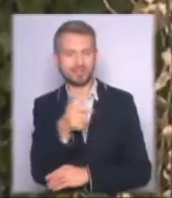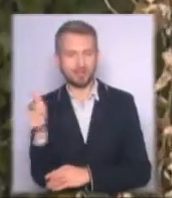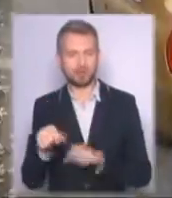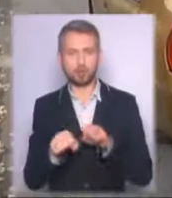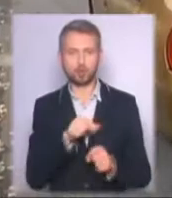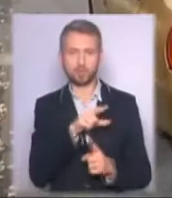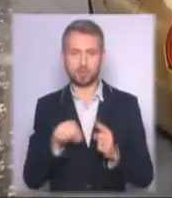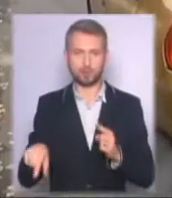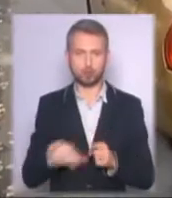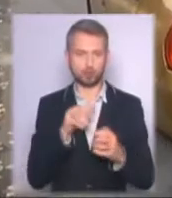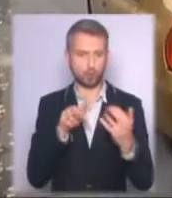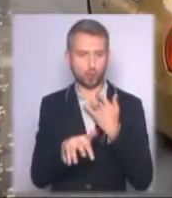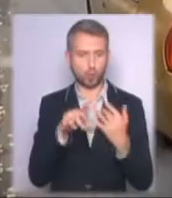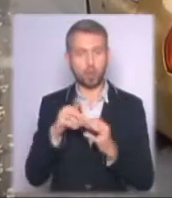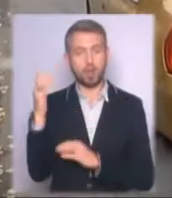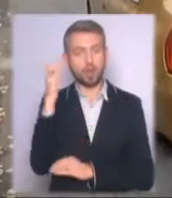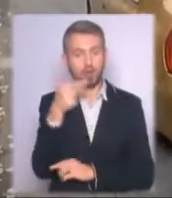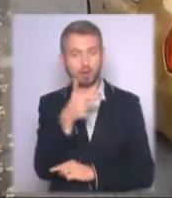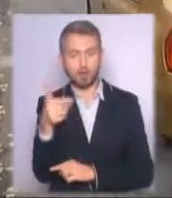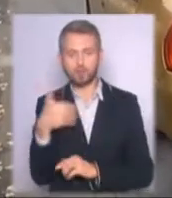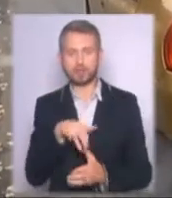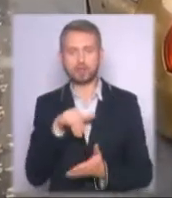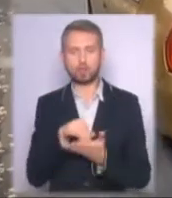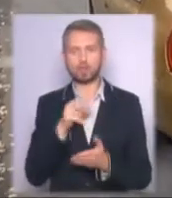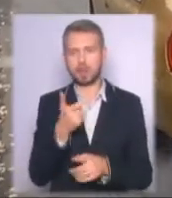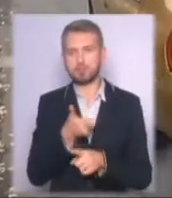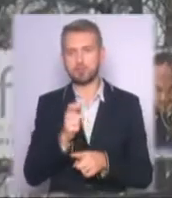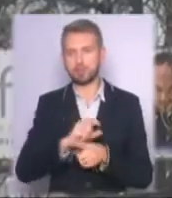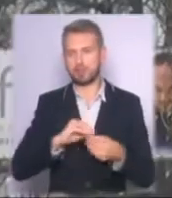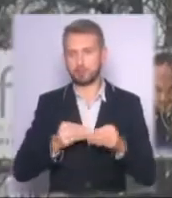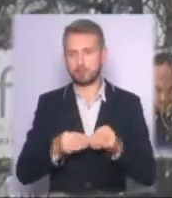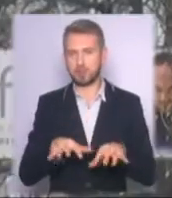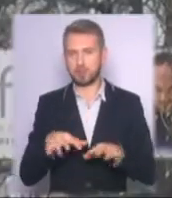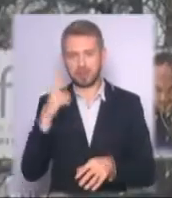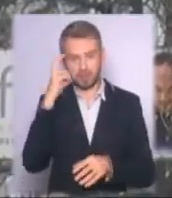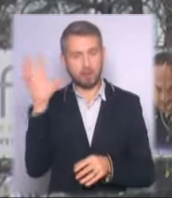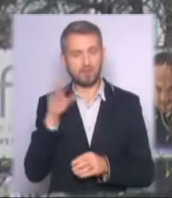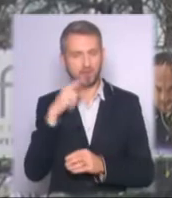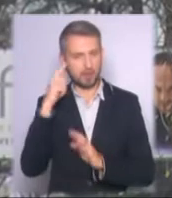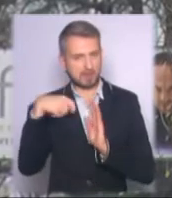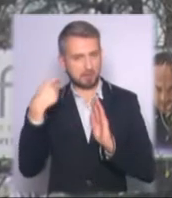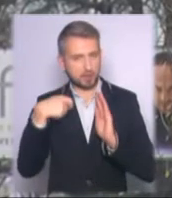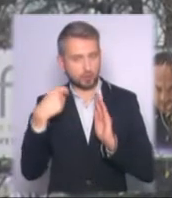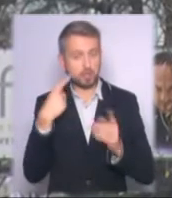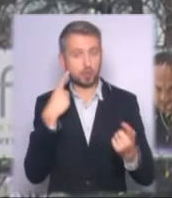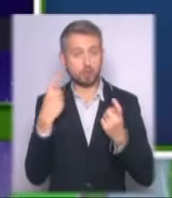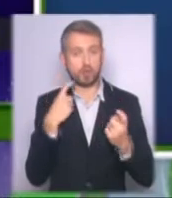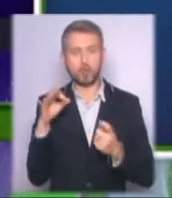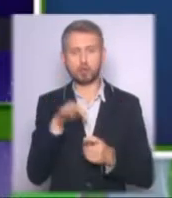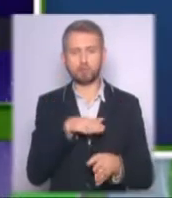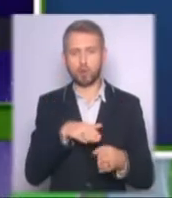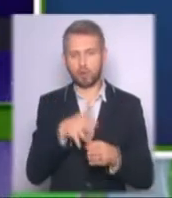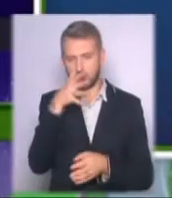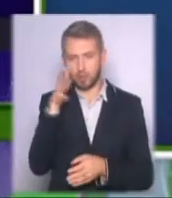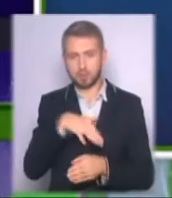дорожнього руху. Камери, які вже встановлені на більшості проблемних міст Києва, усе записуватимуть. Інформацію про недотримання